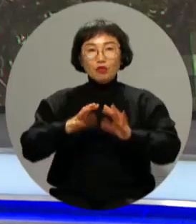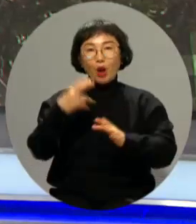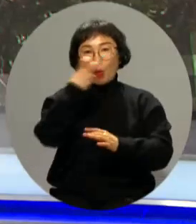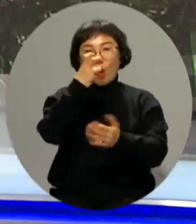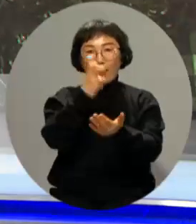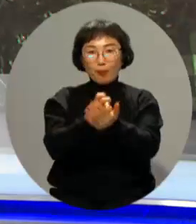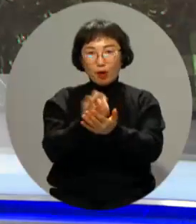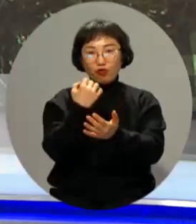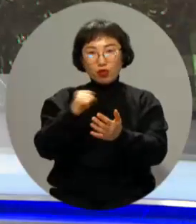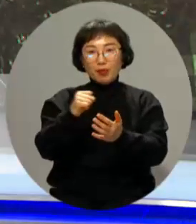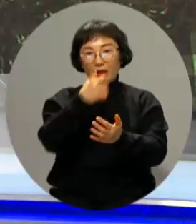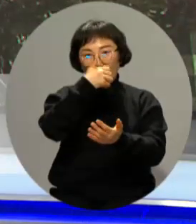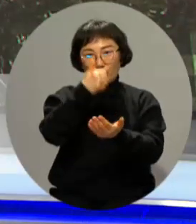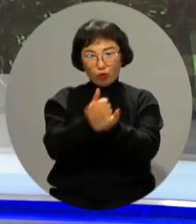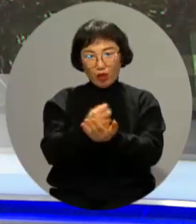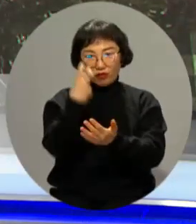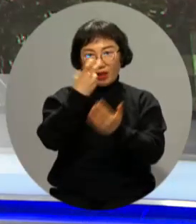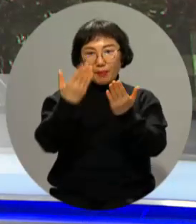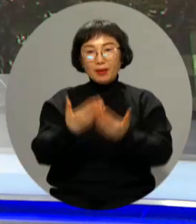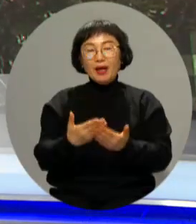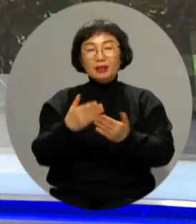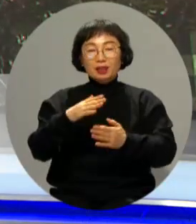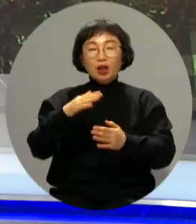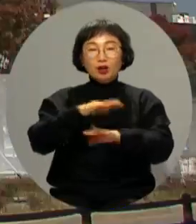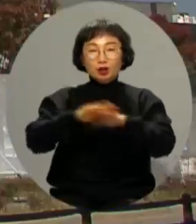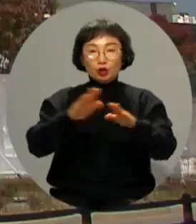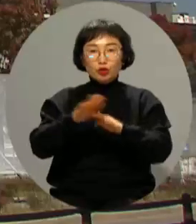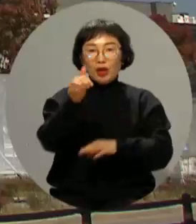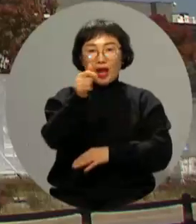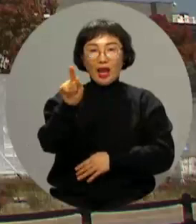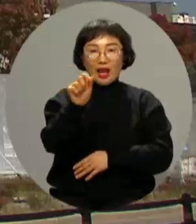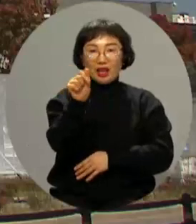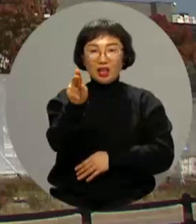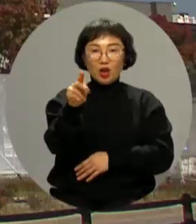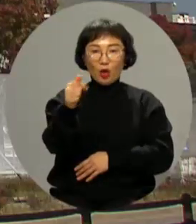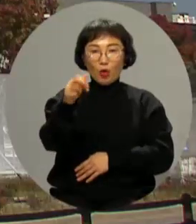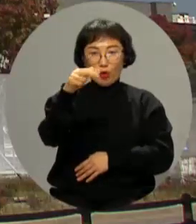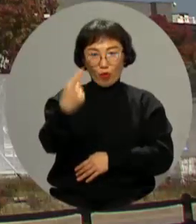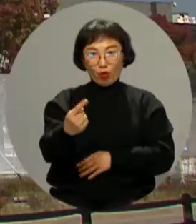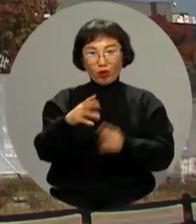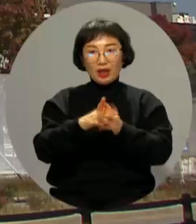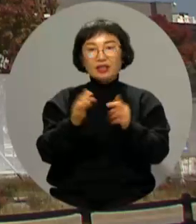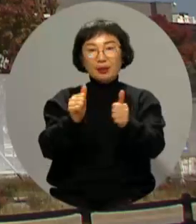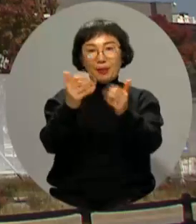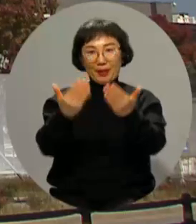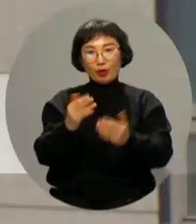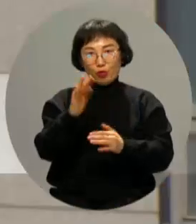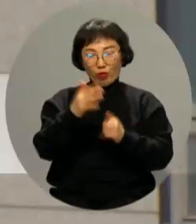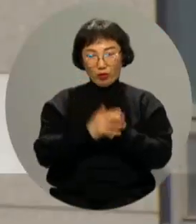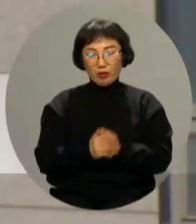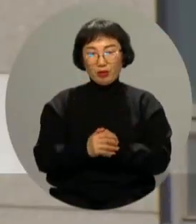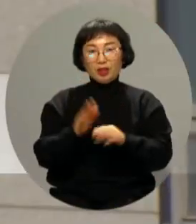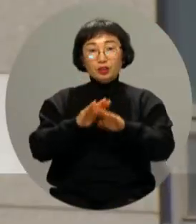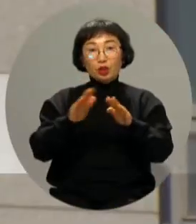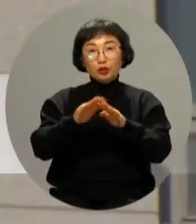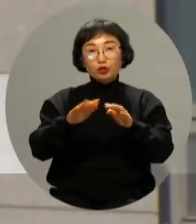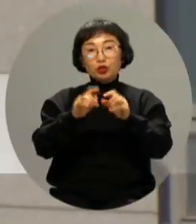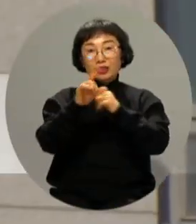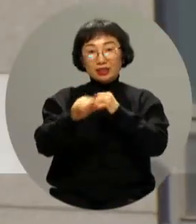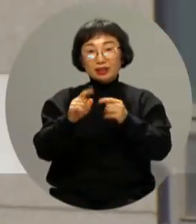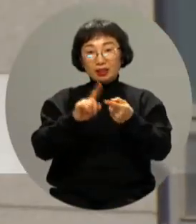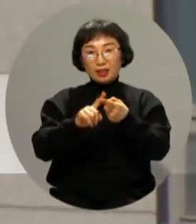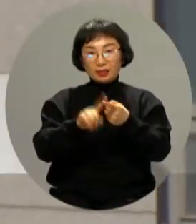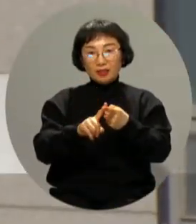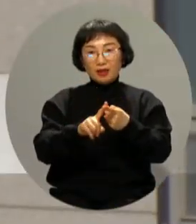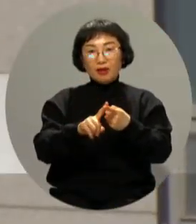국가보안법 위반 혐의로 국정원 수사를 받던 전북 민중행동 하현우 상임대표가 재판을 받게 됐습니다 전주시검 등에 따르면